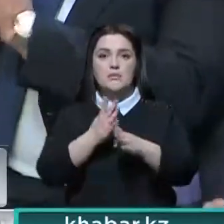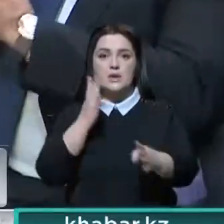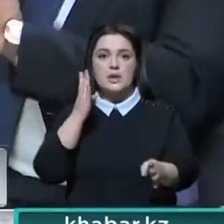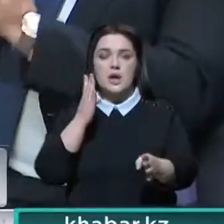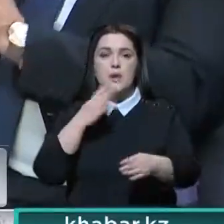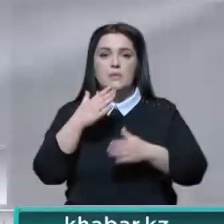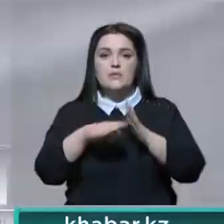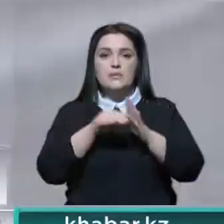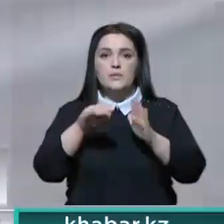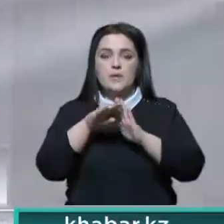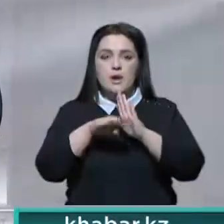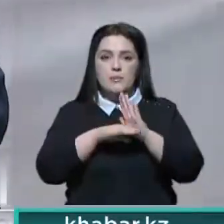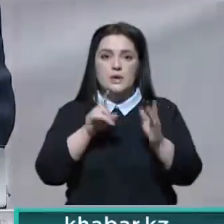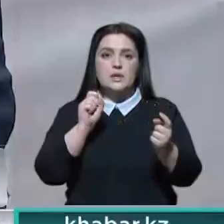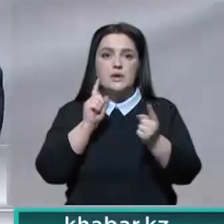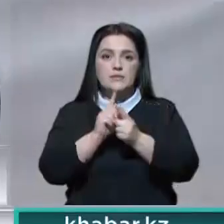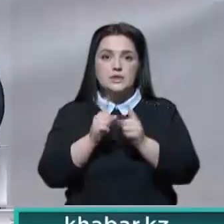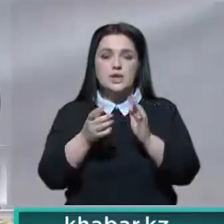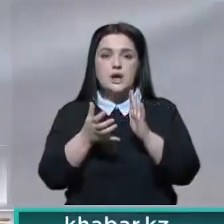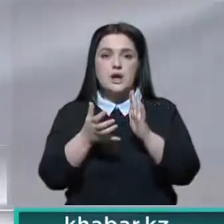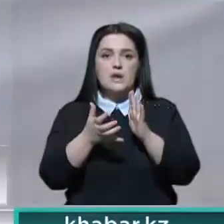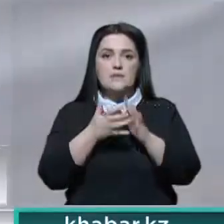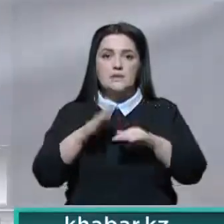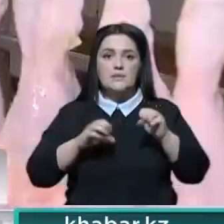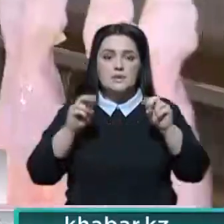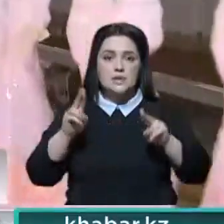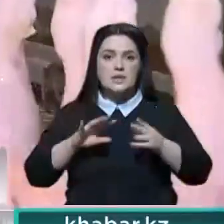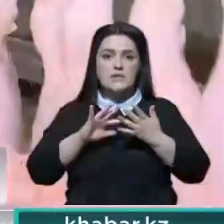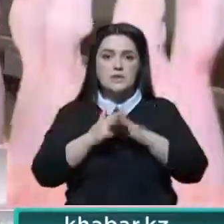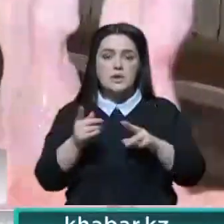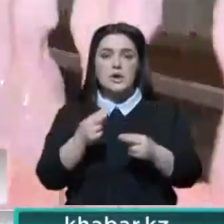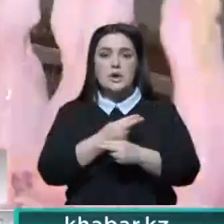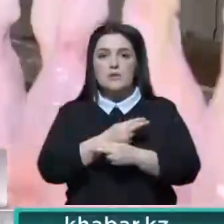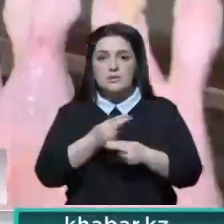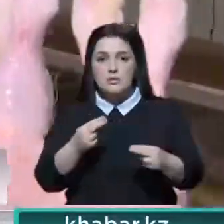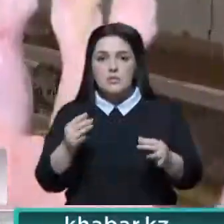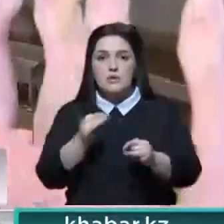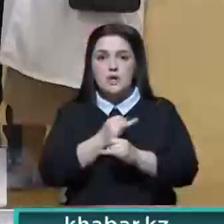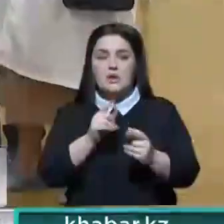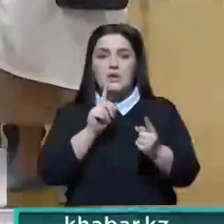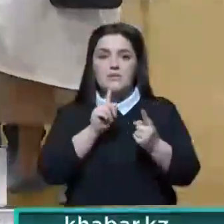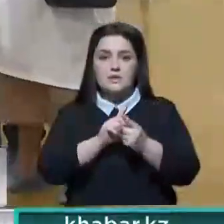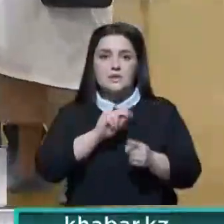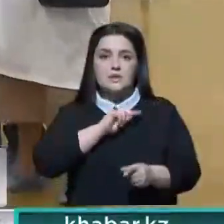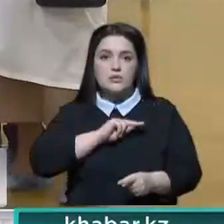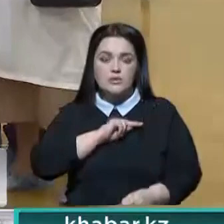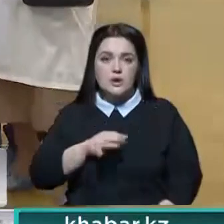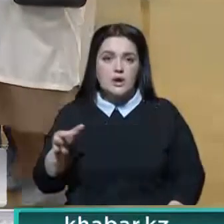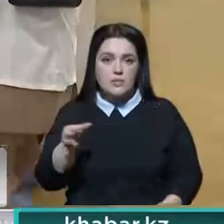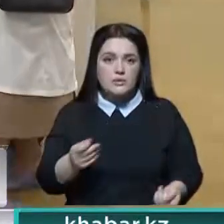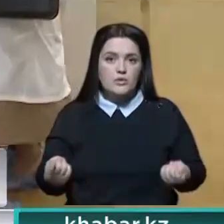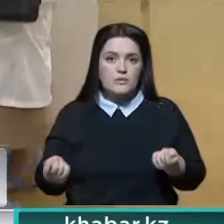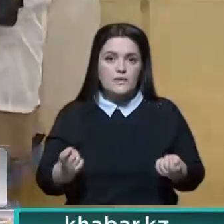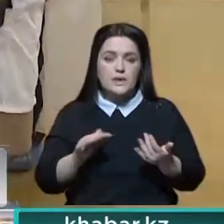приоритетные направления предвыборной программы. На встрече обсудили дефицит специалистов в селах. Эту тему обсуждали и на встрече с